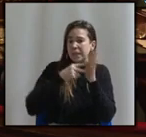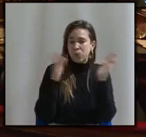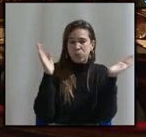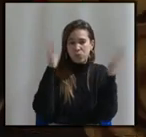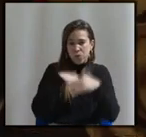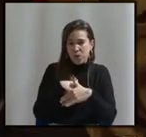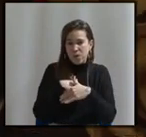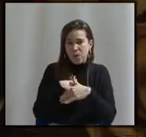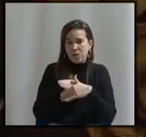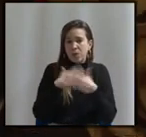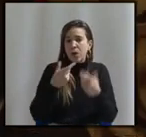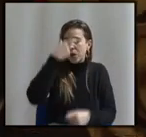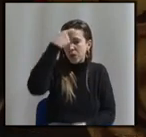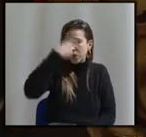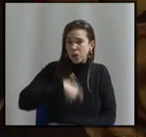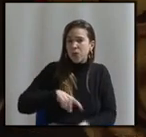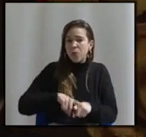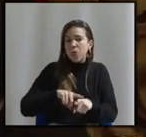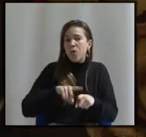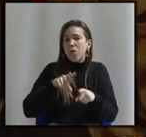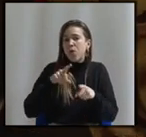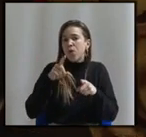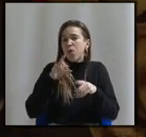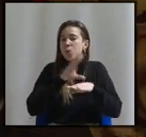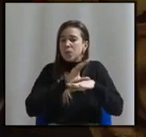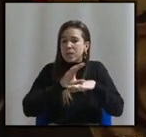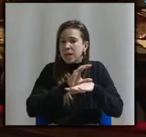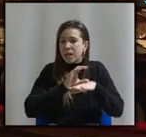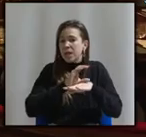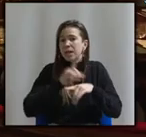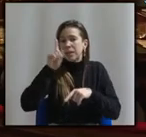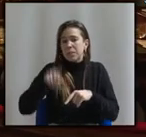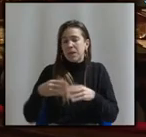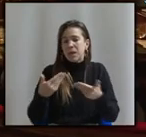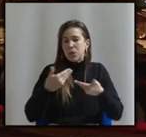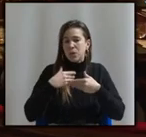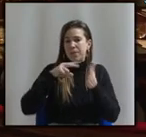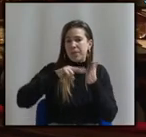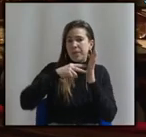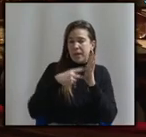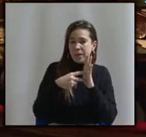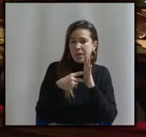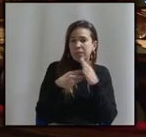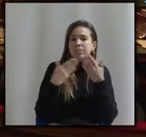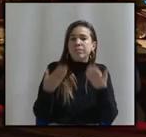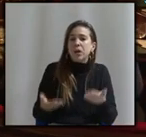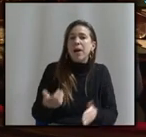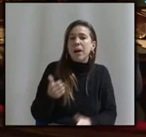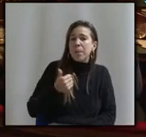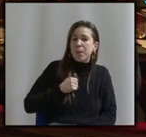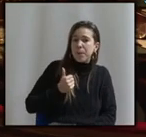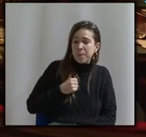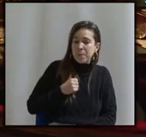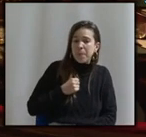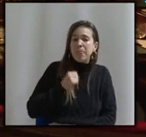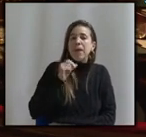bàsicament soc jo com a consellera i m'ajuda algun tècnic de la casa. Llavors sí que hem aprofitat que l'Ajuntament